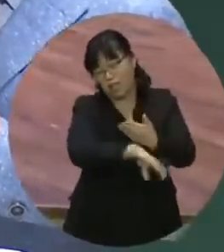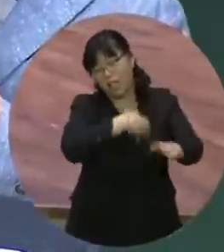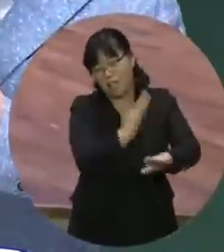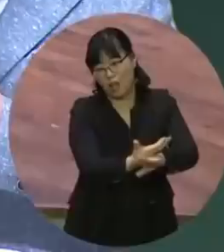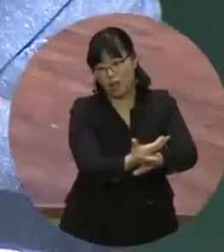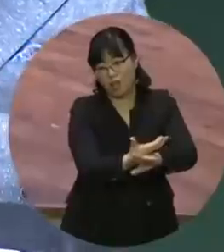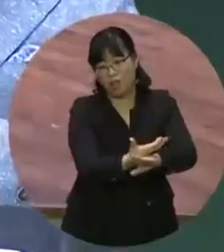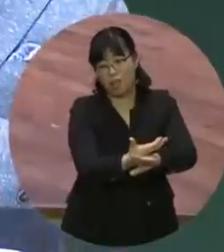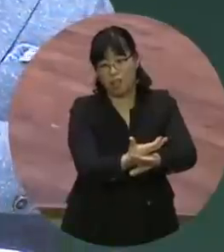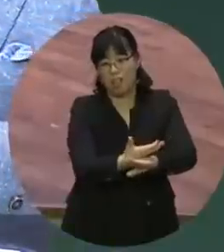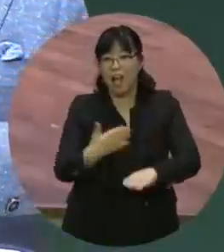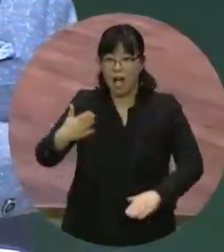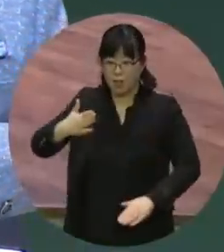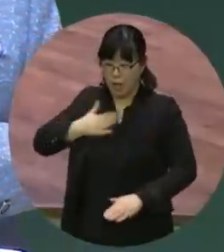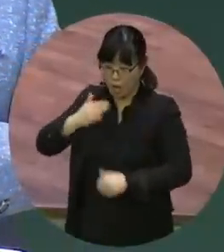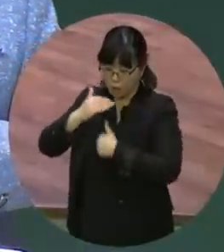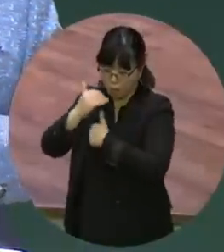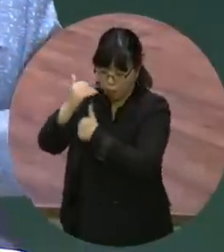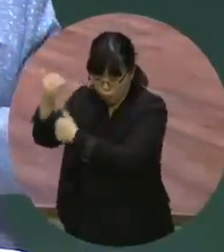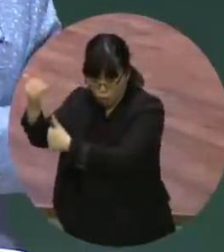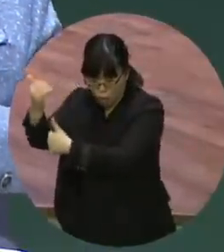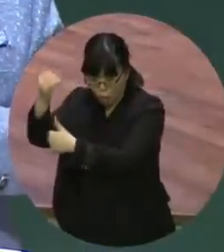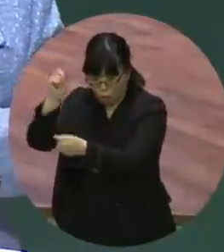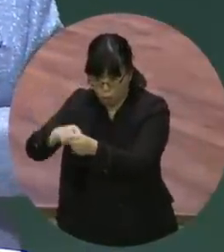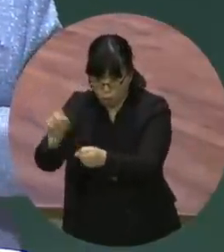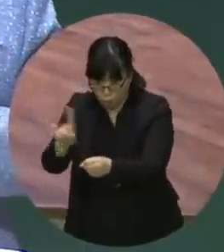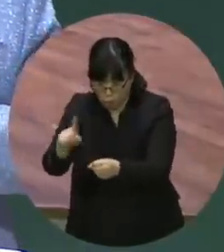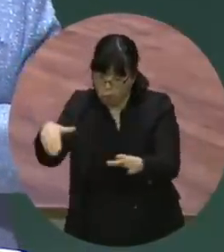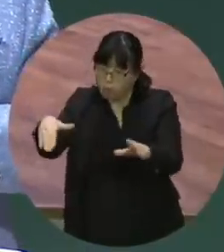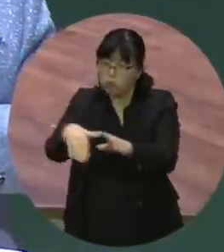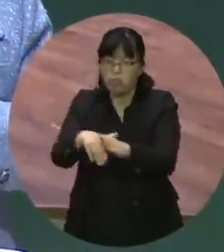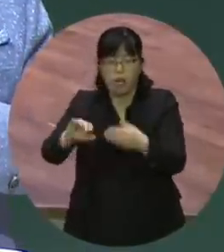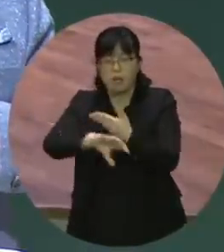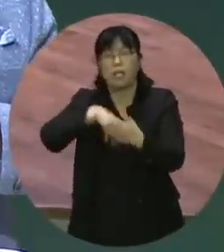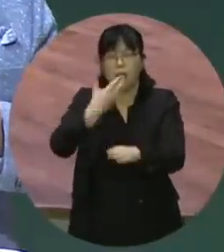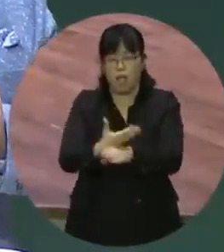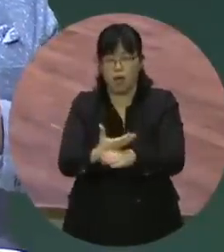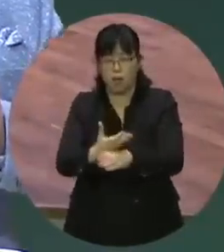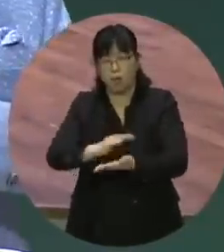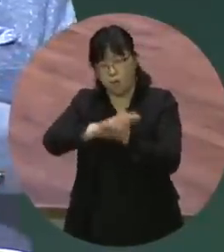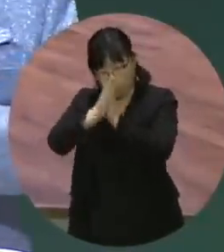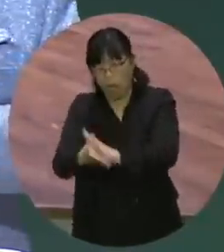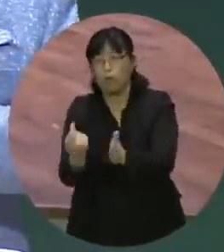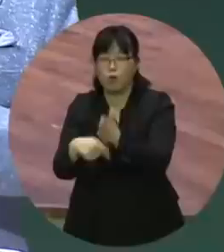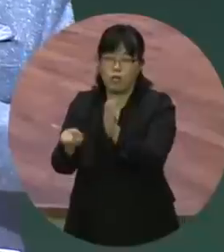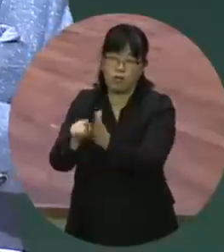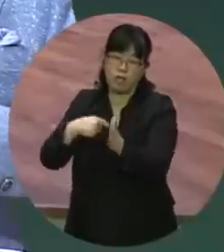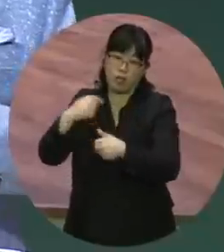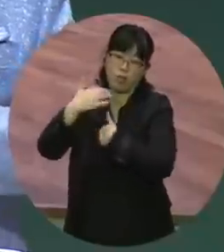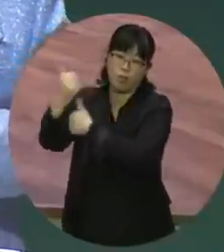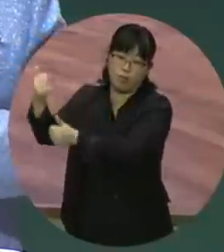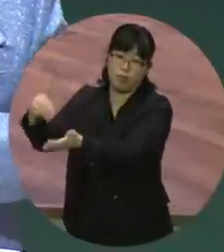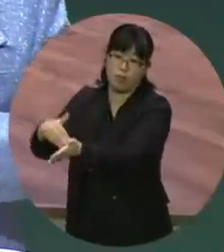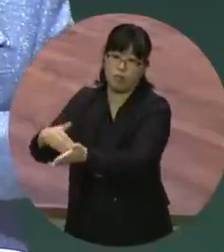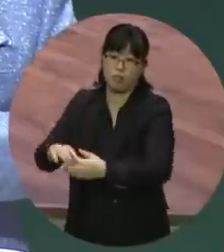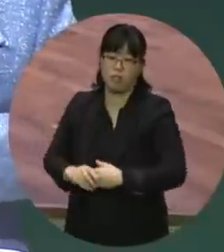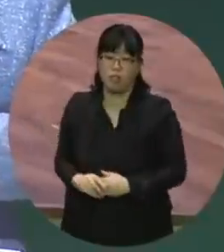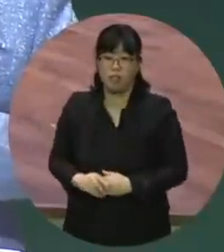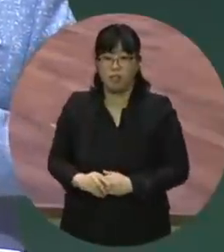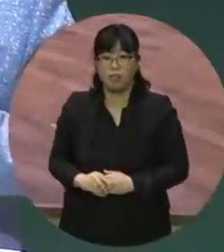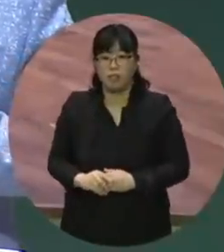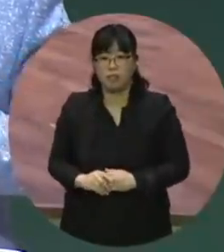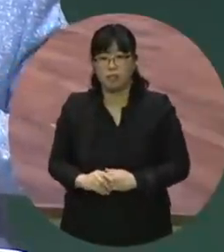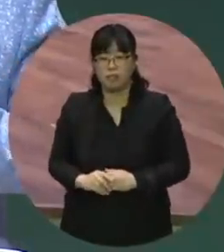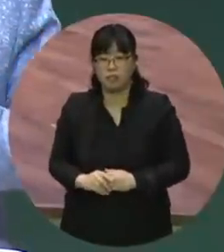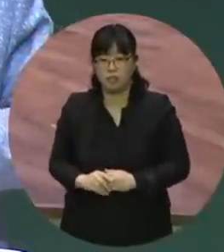하시려고? 문화 개혁하라고. 여러분 문화란 게 있잖아요. 가정의 문화, 직장의 문화, 여러분 지역의 문화,